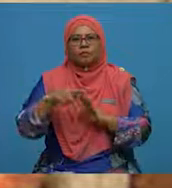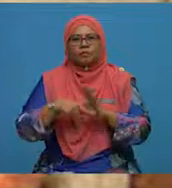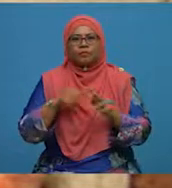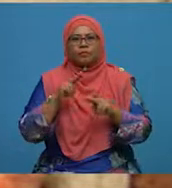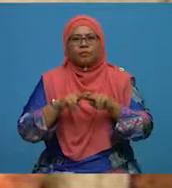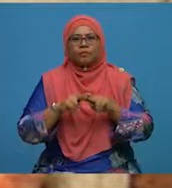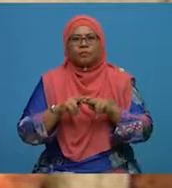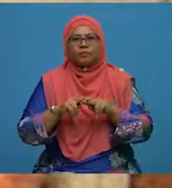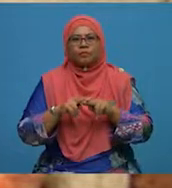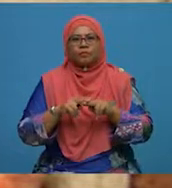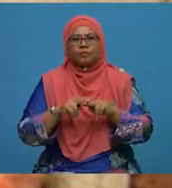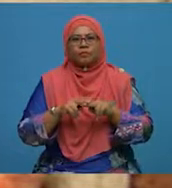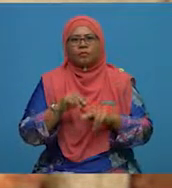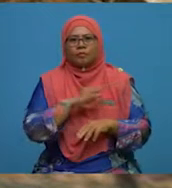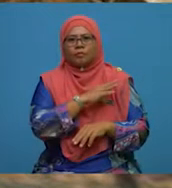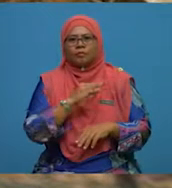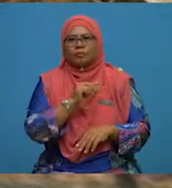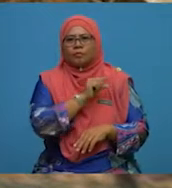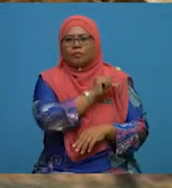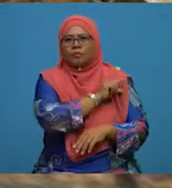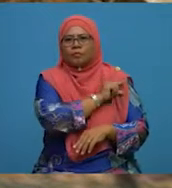telah cuba mempertahankan Mesir.